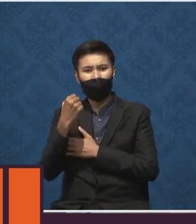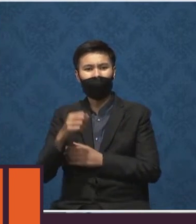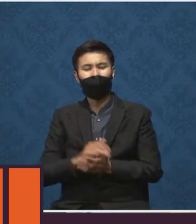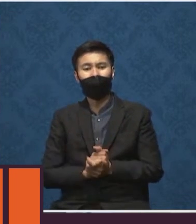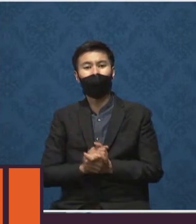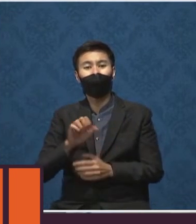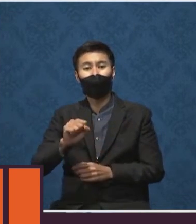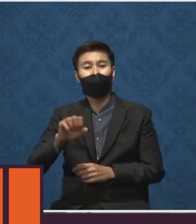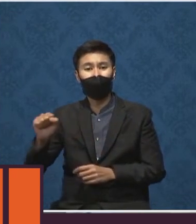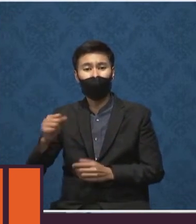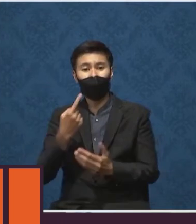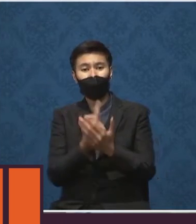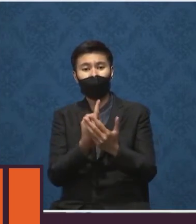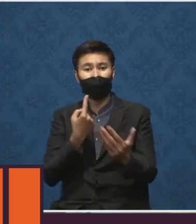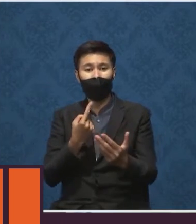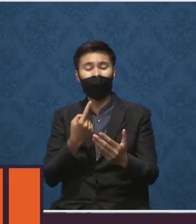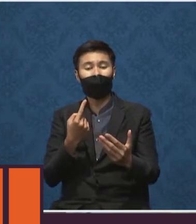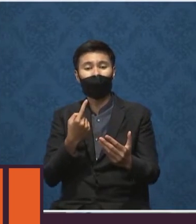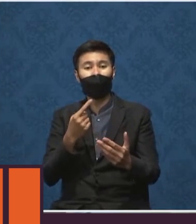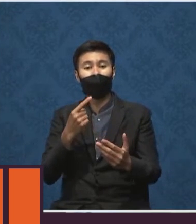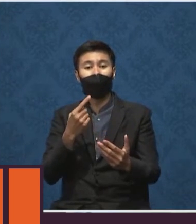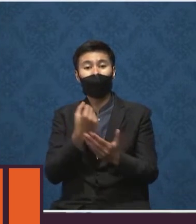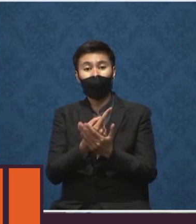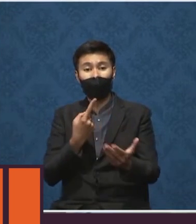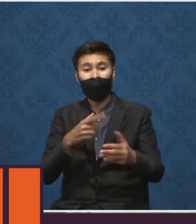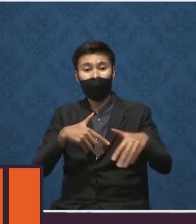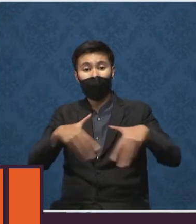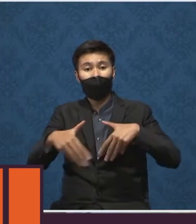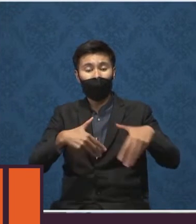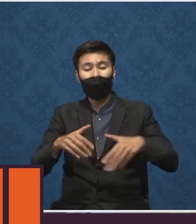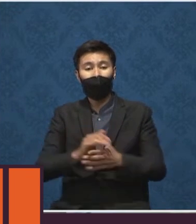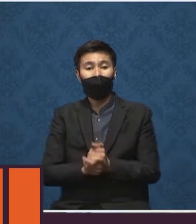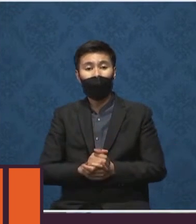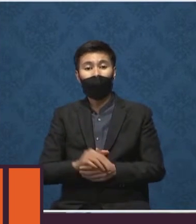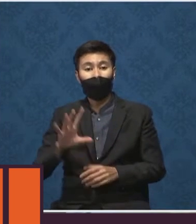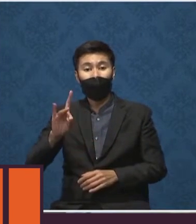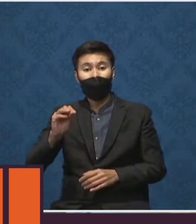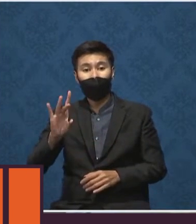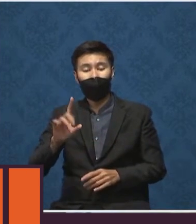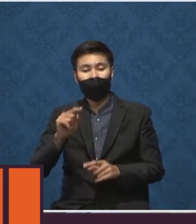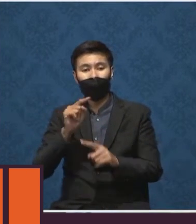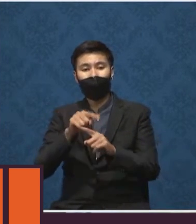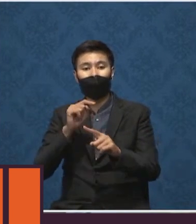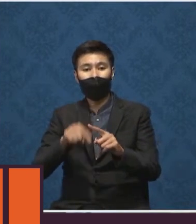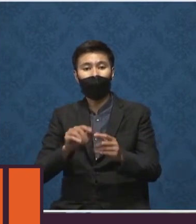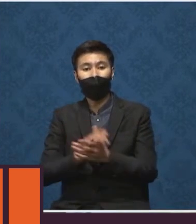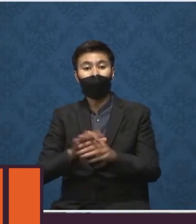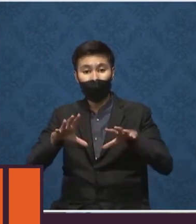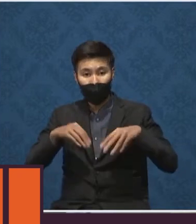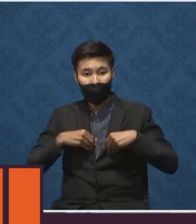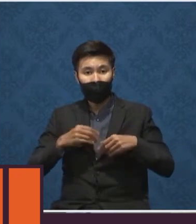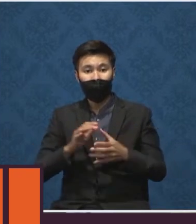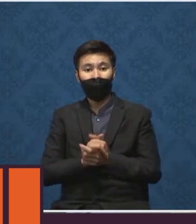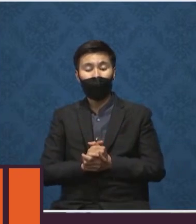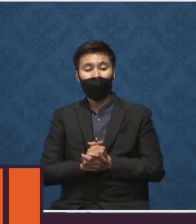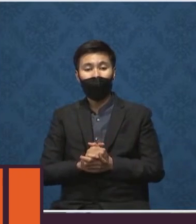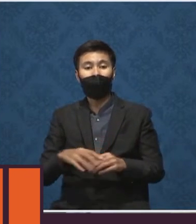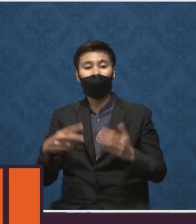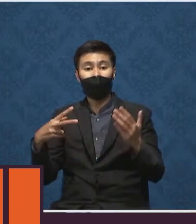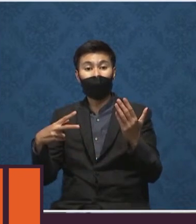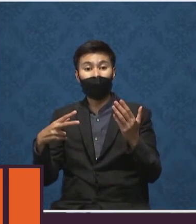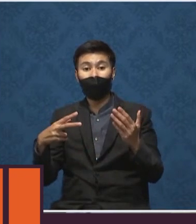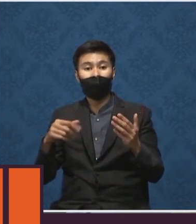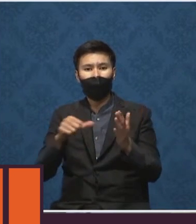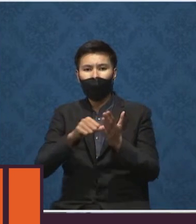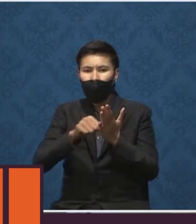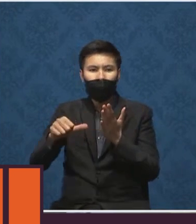ส ที่เปผู้แทนหรัษาดอนมาจากกเลอกตั้ง88% ครั440 คนจ 500 ววดเห็ชอบกกตัอนษสวเรื่องนายกแตท